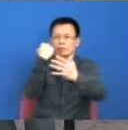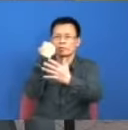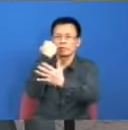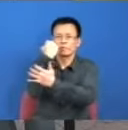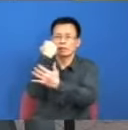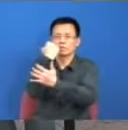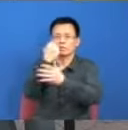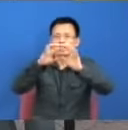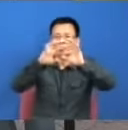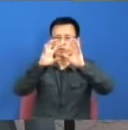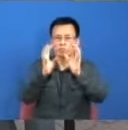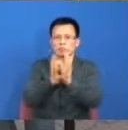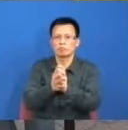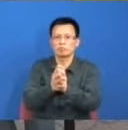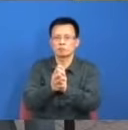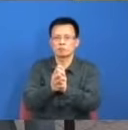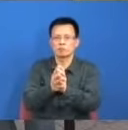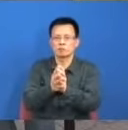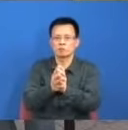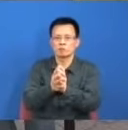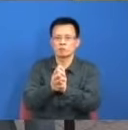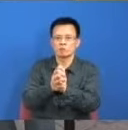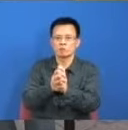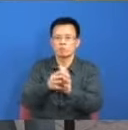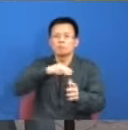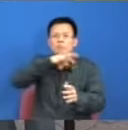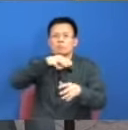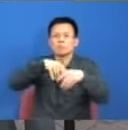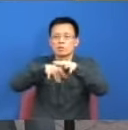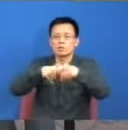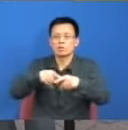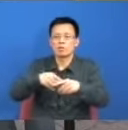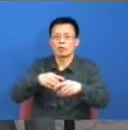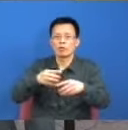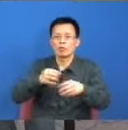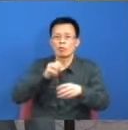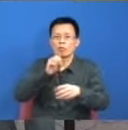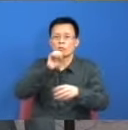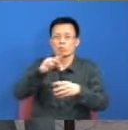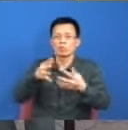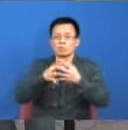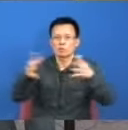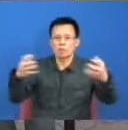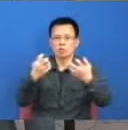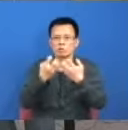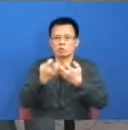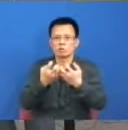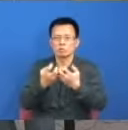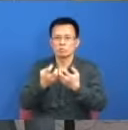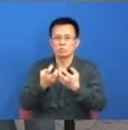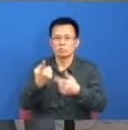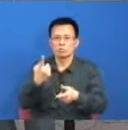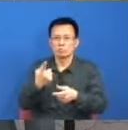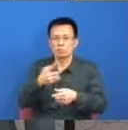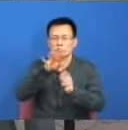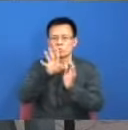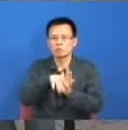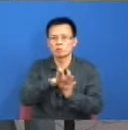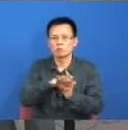騎劫遊行，報大數就狂抽水。咁佢係批評有啲嘅係政治人物咧，去到現場咧